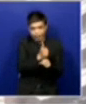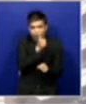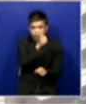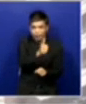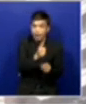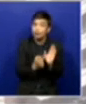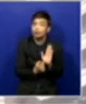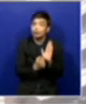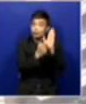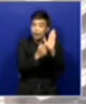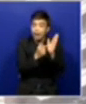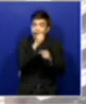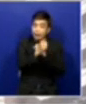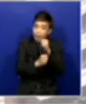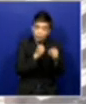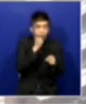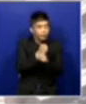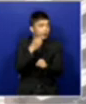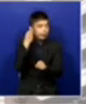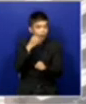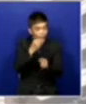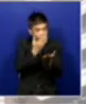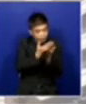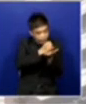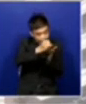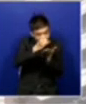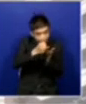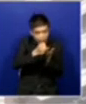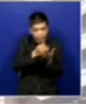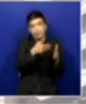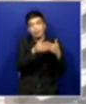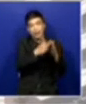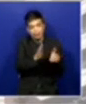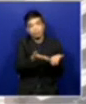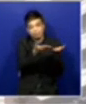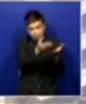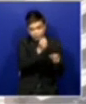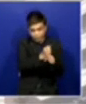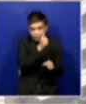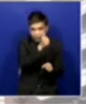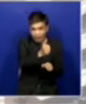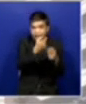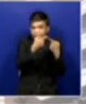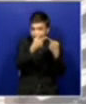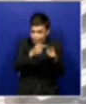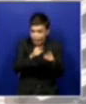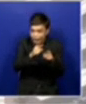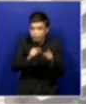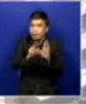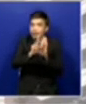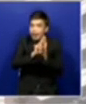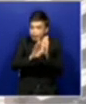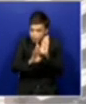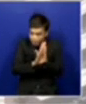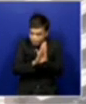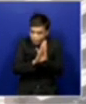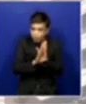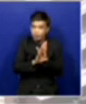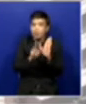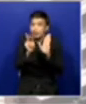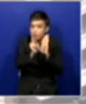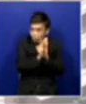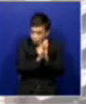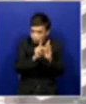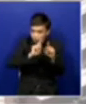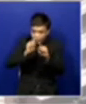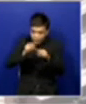ำปีเราก็อนุโลมอนุญาตให้วางกรอบให้แต่มีระเบียบมีกรอบวินัยการเงินมาบังคับม